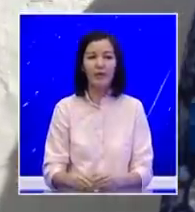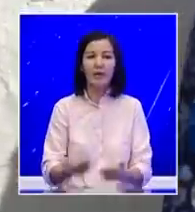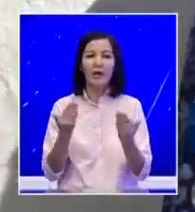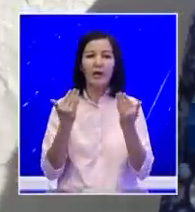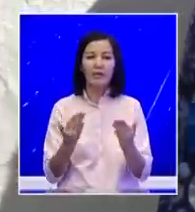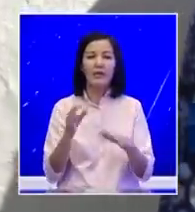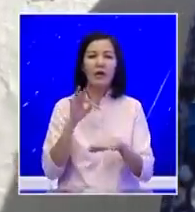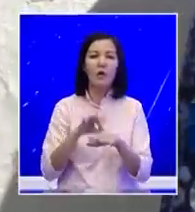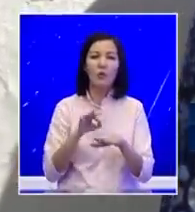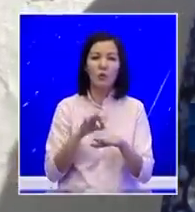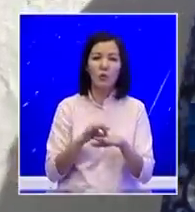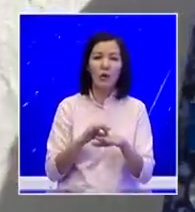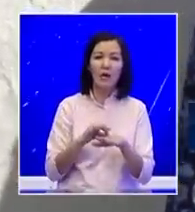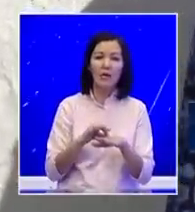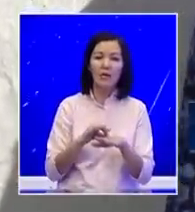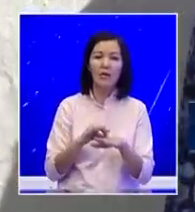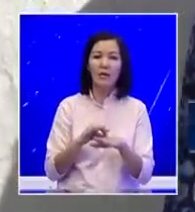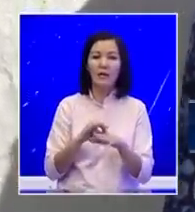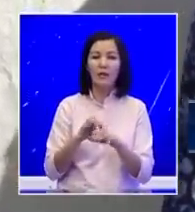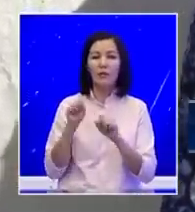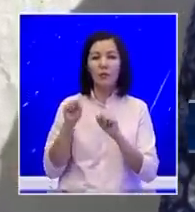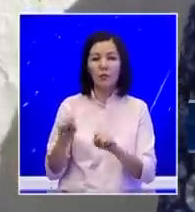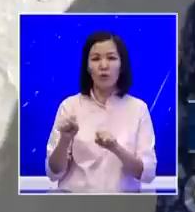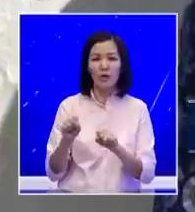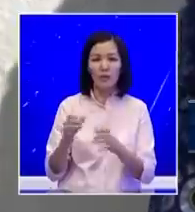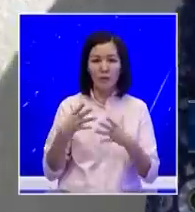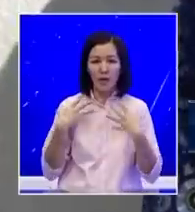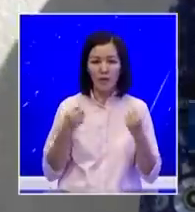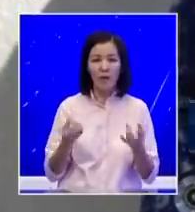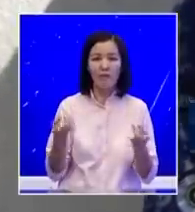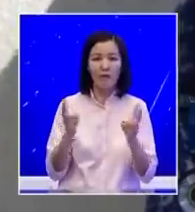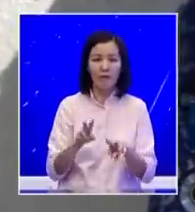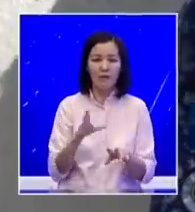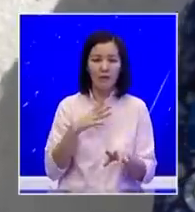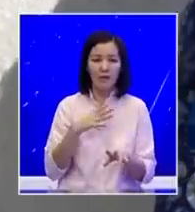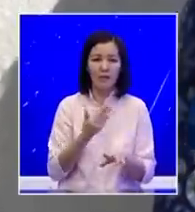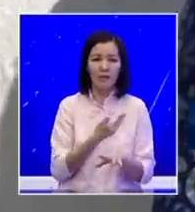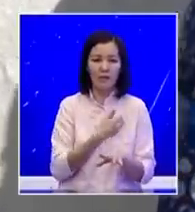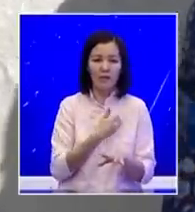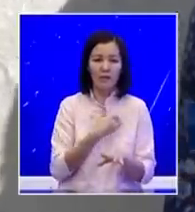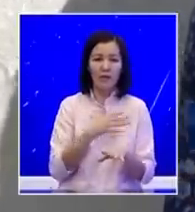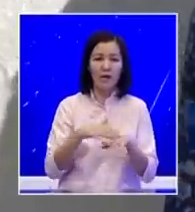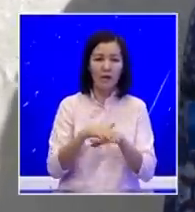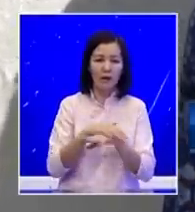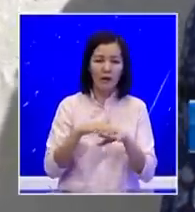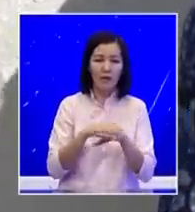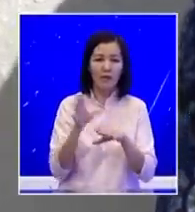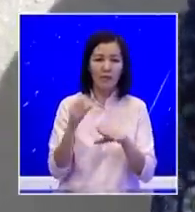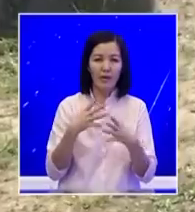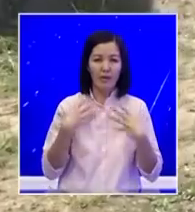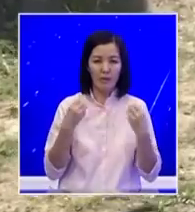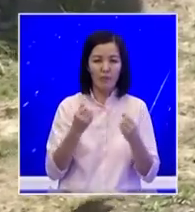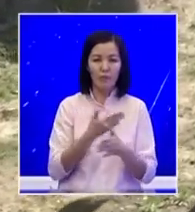індеттен тойтарыс беріп бір аман қалсақ екен, балаларымыз аман болса екен, бәрі тілегім осы. Дендеріңіз сау болсын, көп